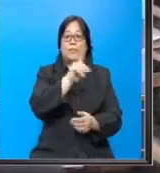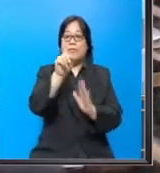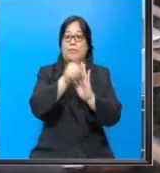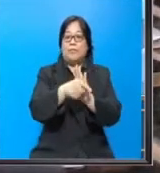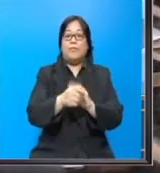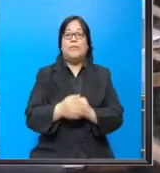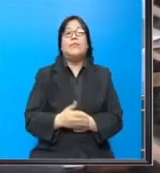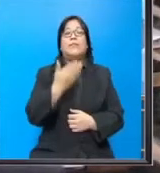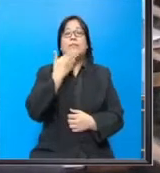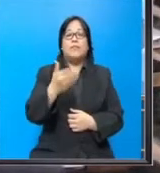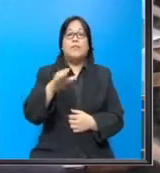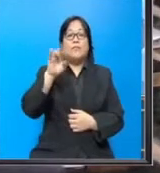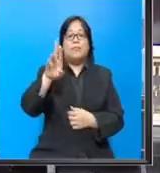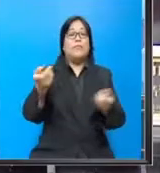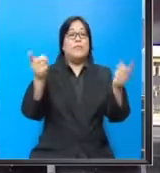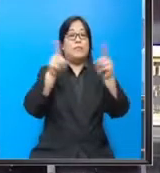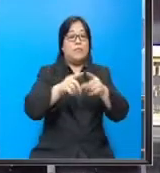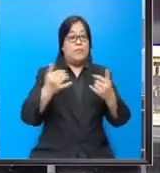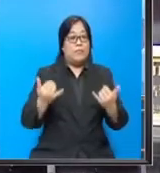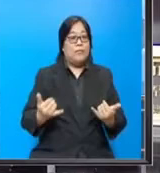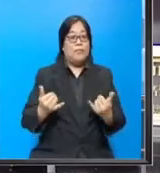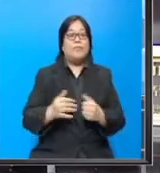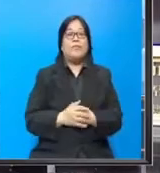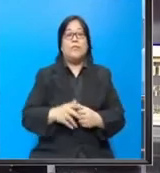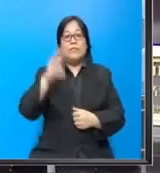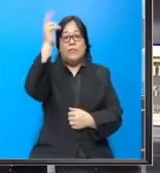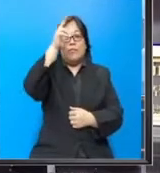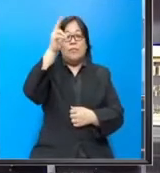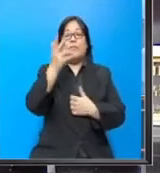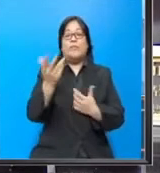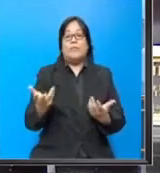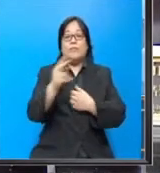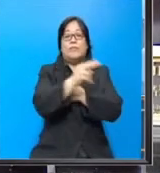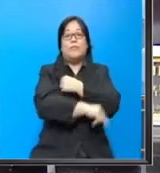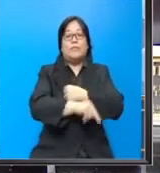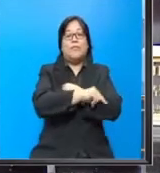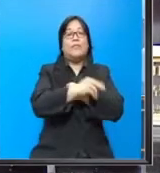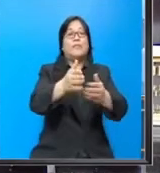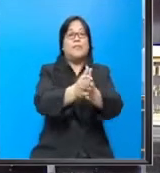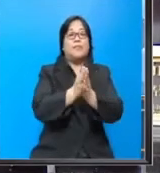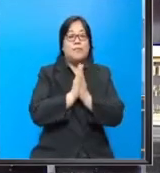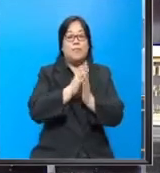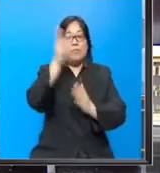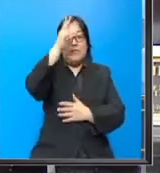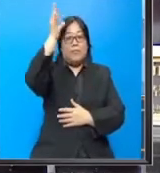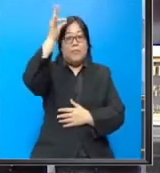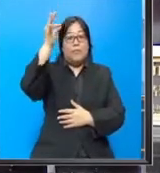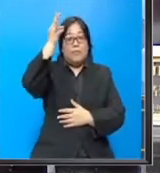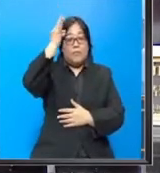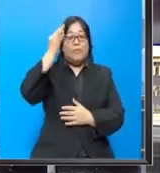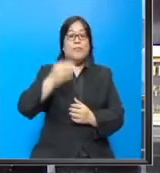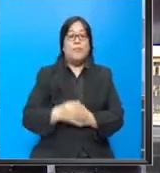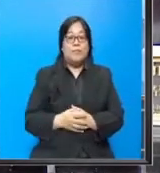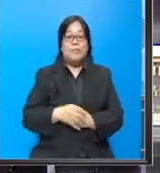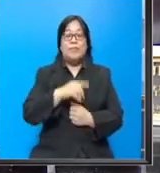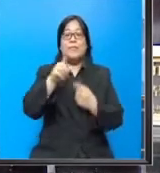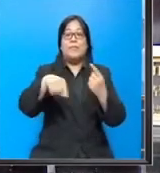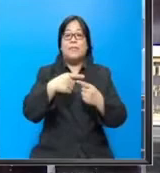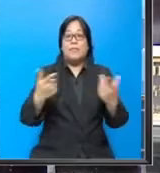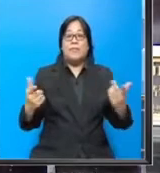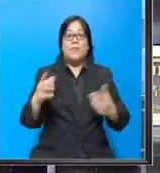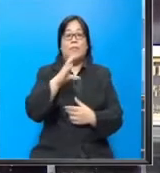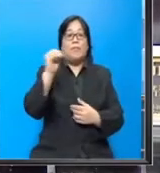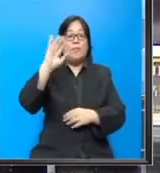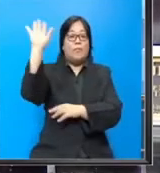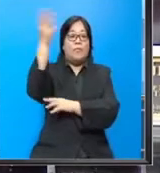sih isu yang berlaku sekarang inilah kerjaan pekerjaan Negeri memohon pada Kerajaan pusat ke bilamana